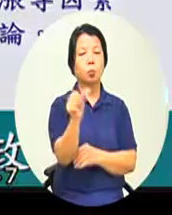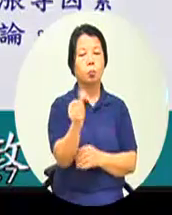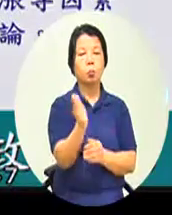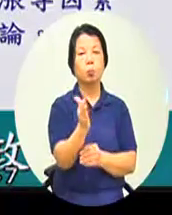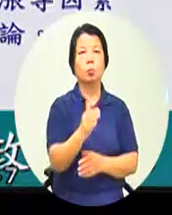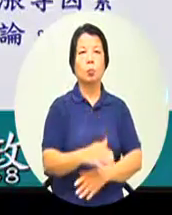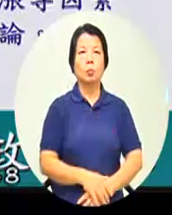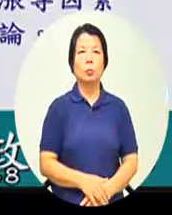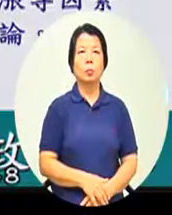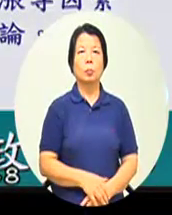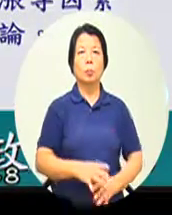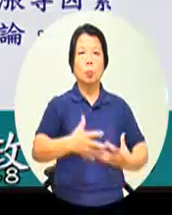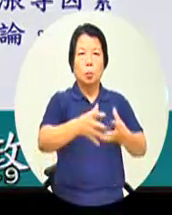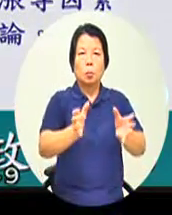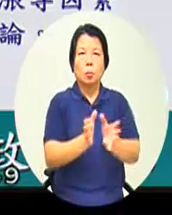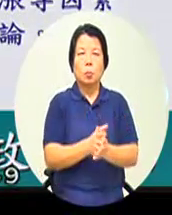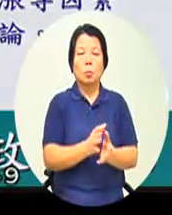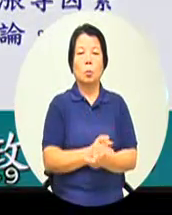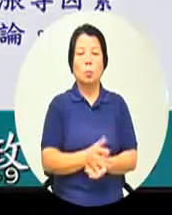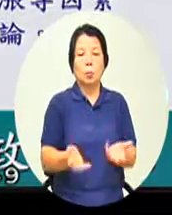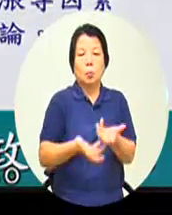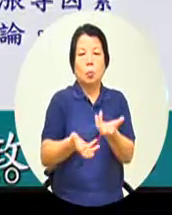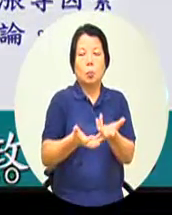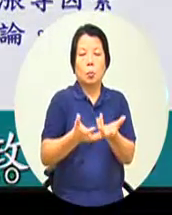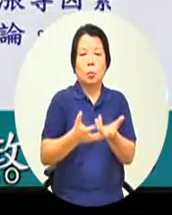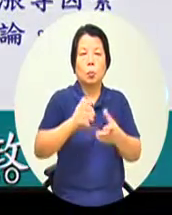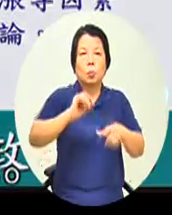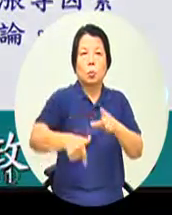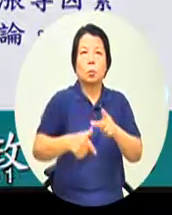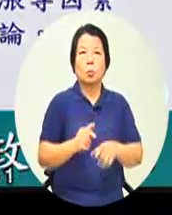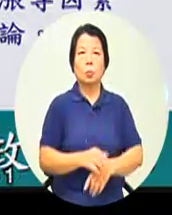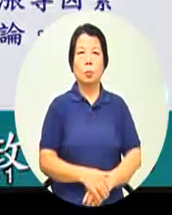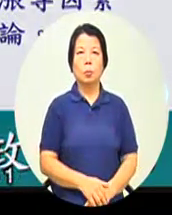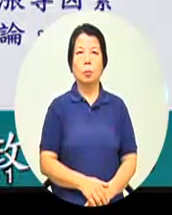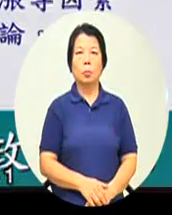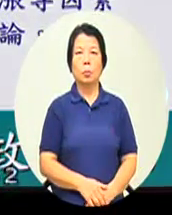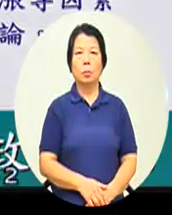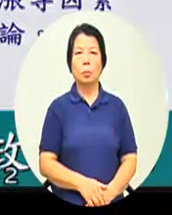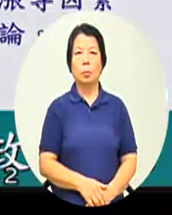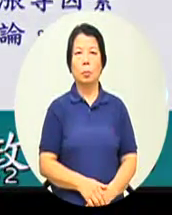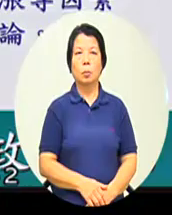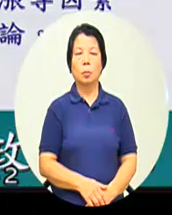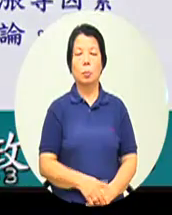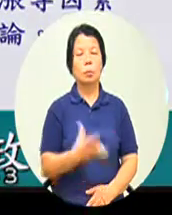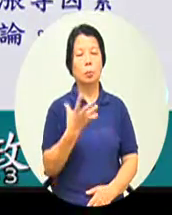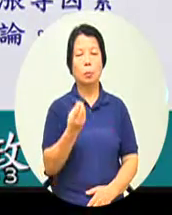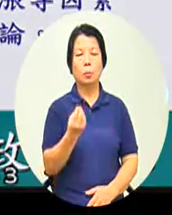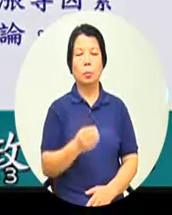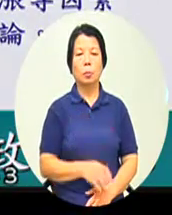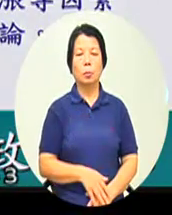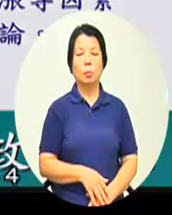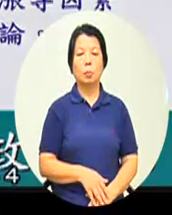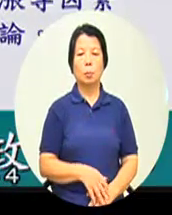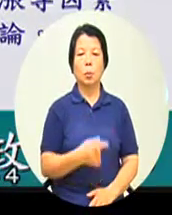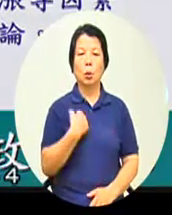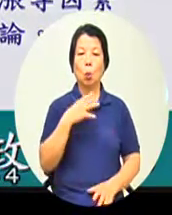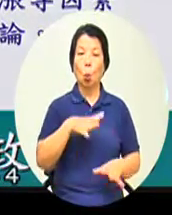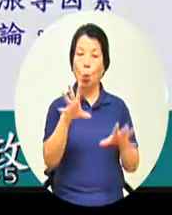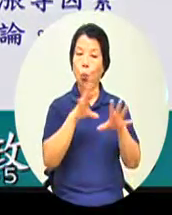好，团膳业者没有团膳业者呢，没有。我这边有个资